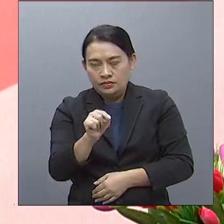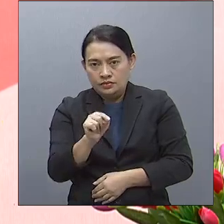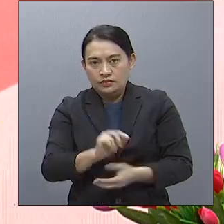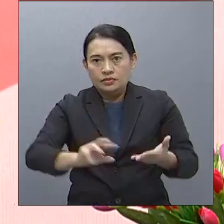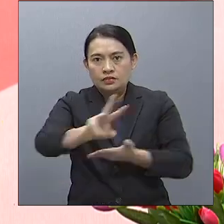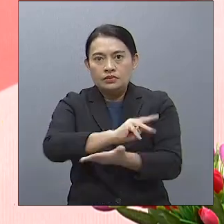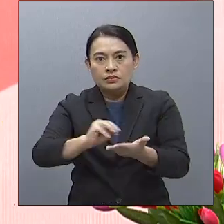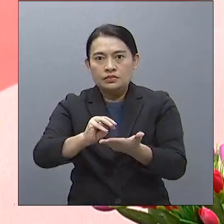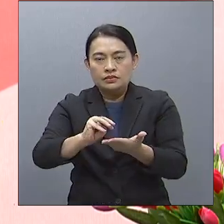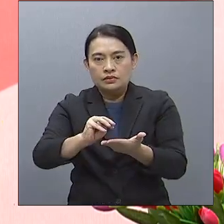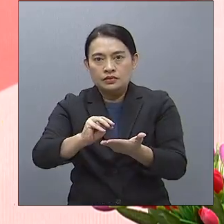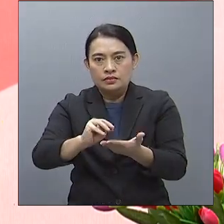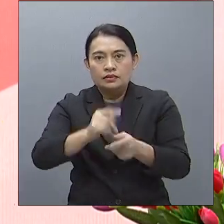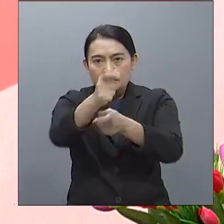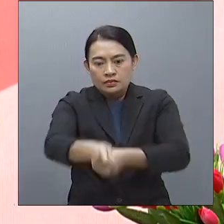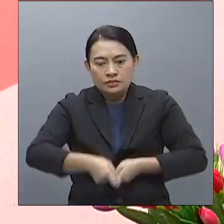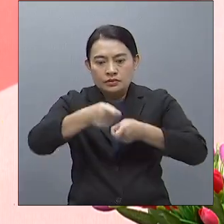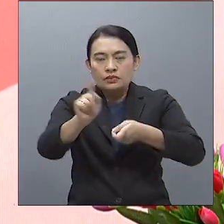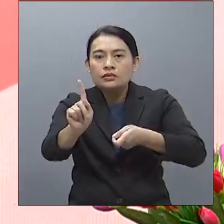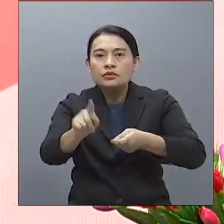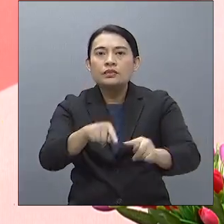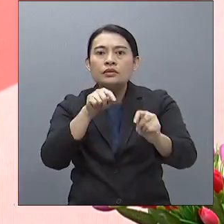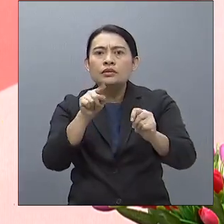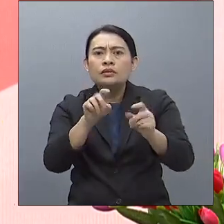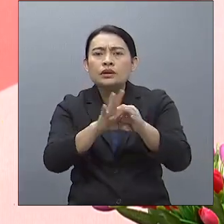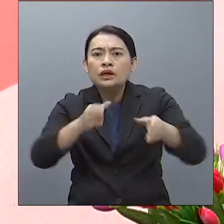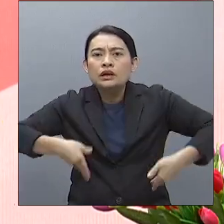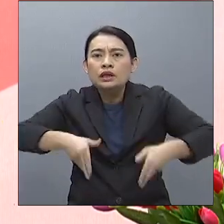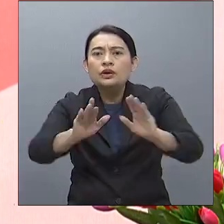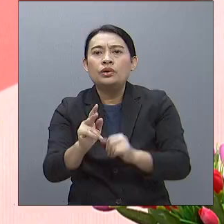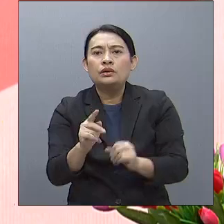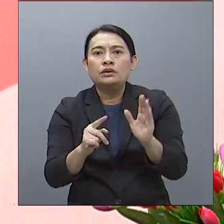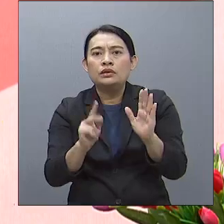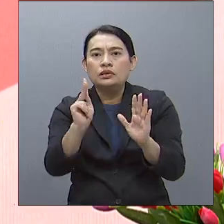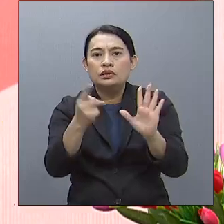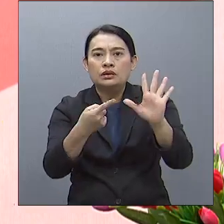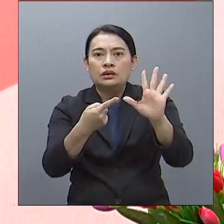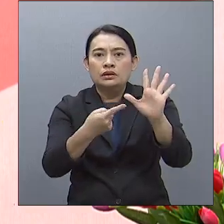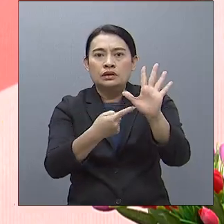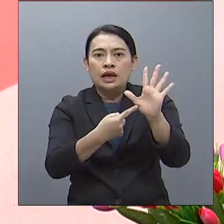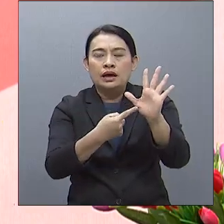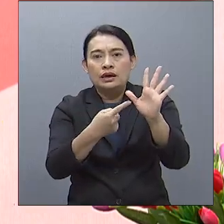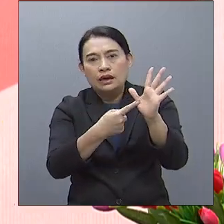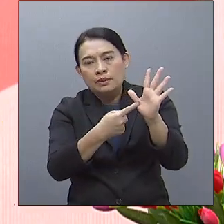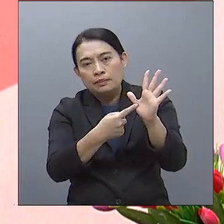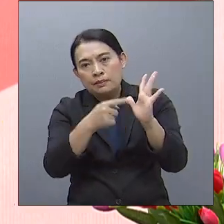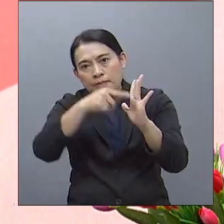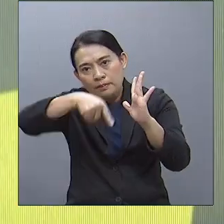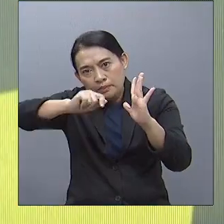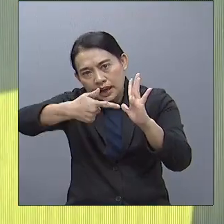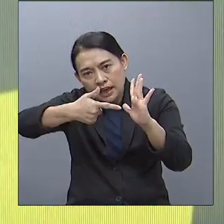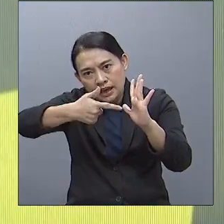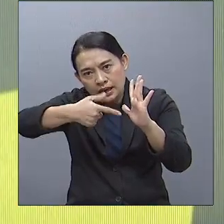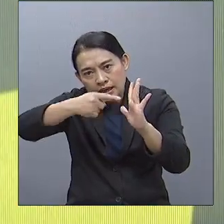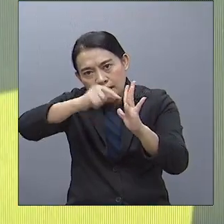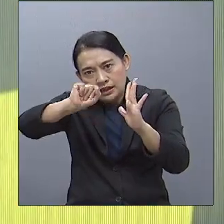คถ้าไม่ไปถึงกำแพงแสนเนี่ยผมวันนั้นขับรถไปแถวลาดพร้าวแถวจตุจักรโอ้ชมพูพันทิพย์เห็นไหม ชมพู